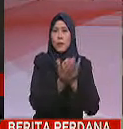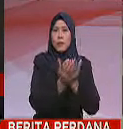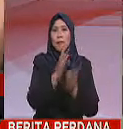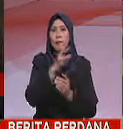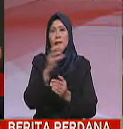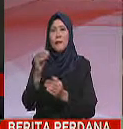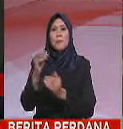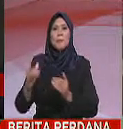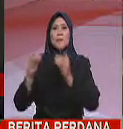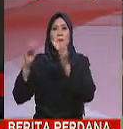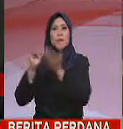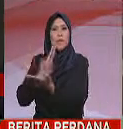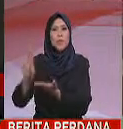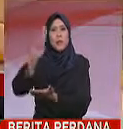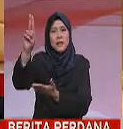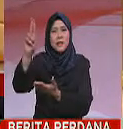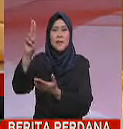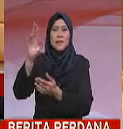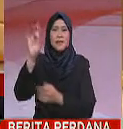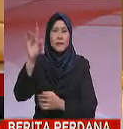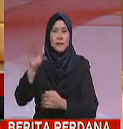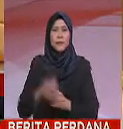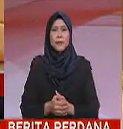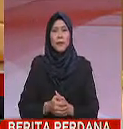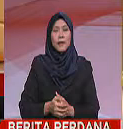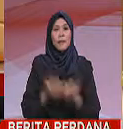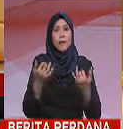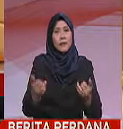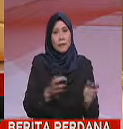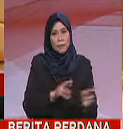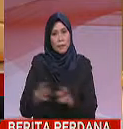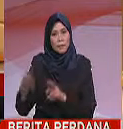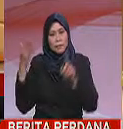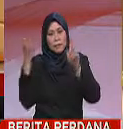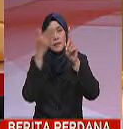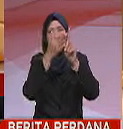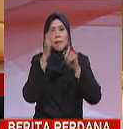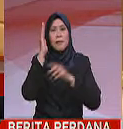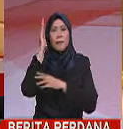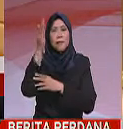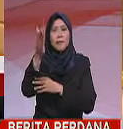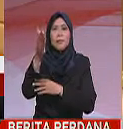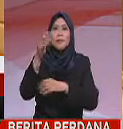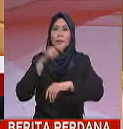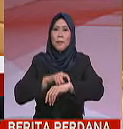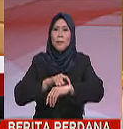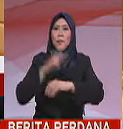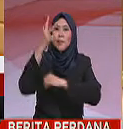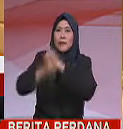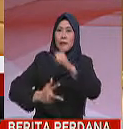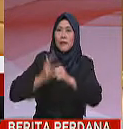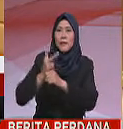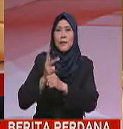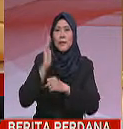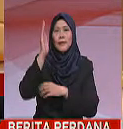peringkat universiti, insyaAllah. Perancangan itu tambahnya disasar bakal disempurna dalam tempoh 3 tahun